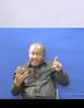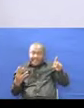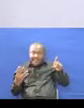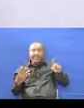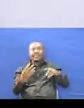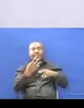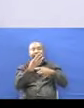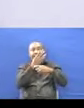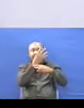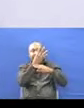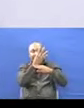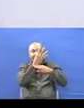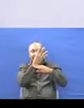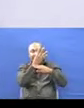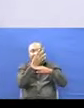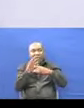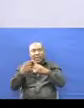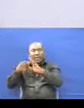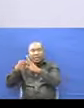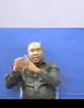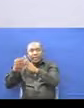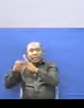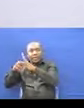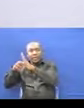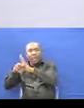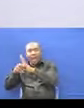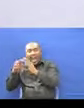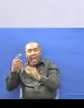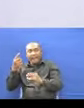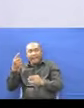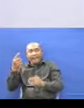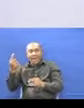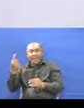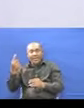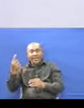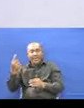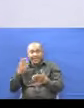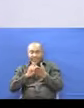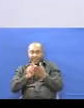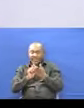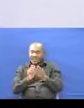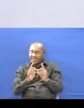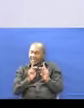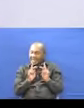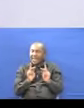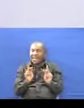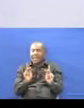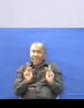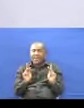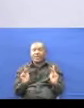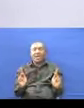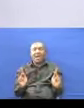tunaweka 4. Juu namba zetu tunazitoa na zenyewe kama kawaida. Tunasema ni 4 toa